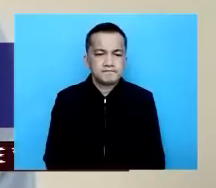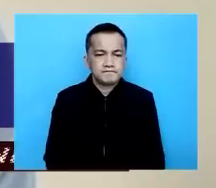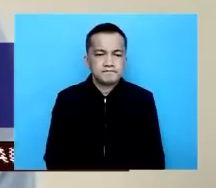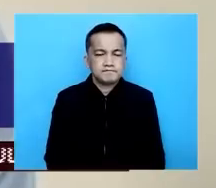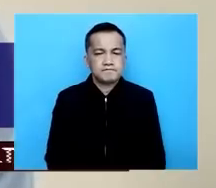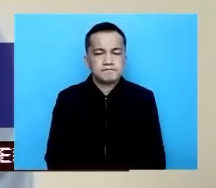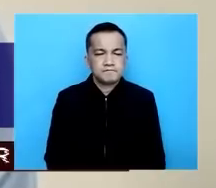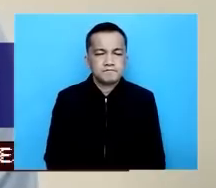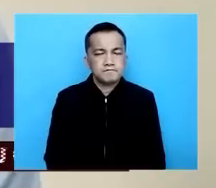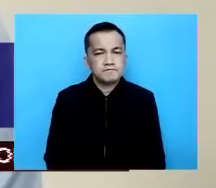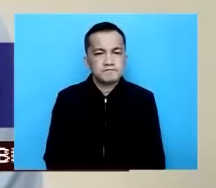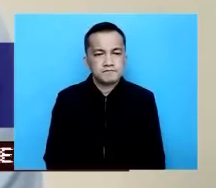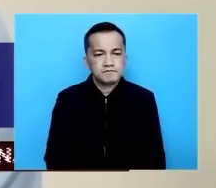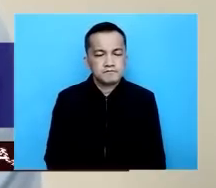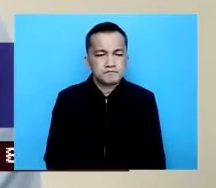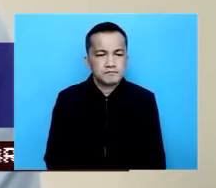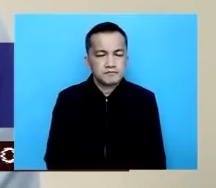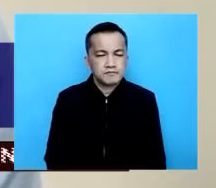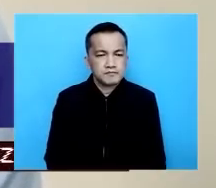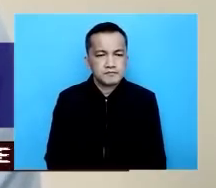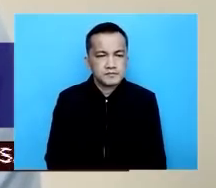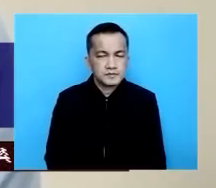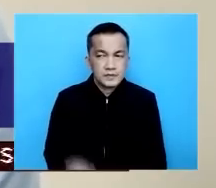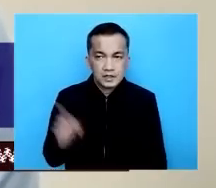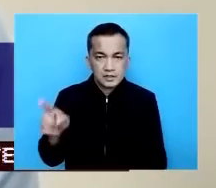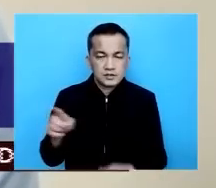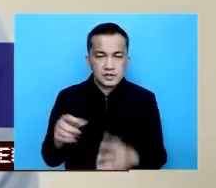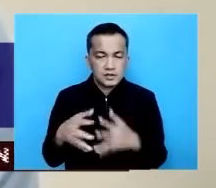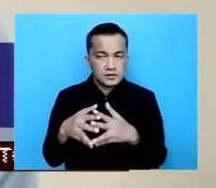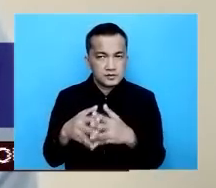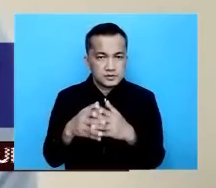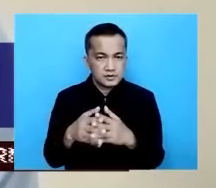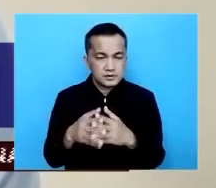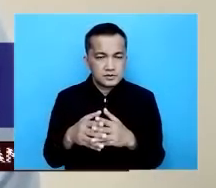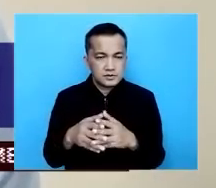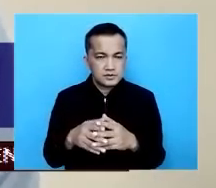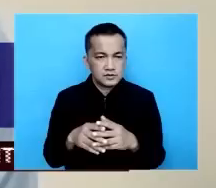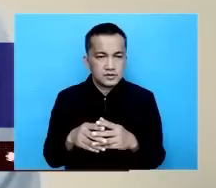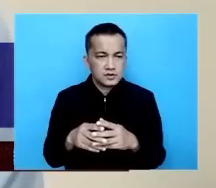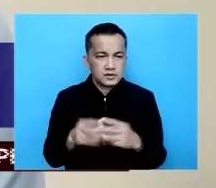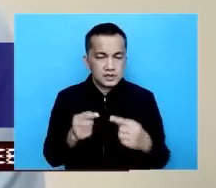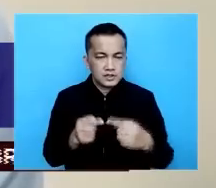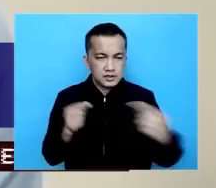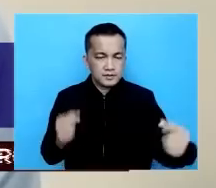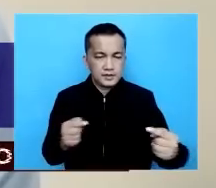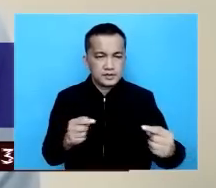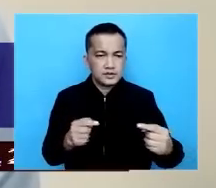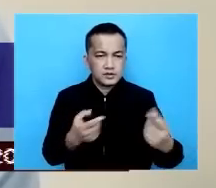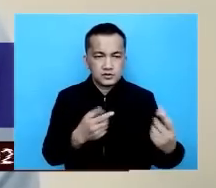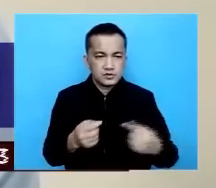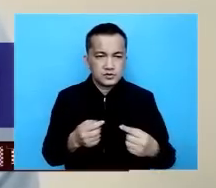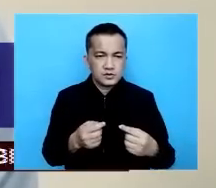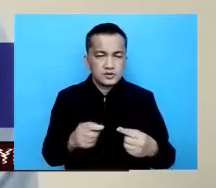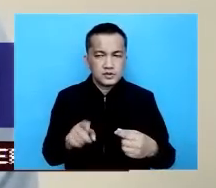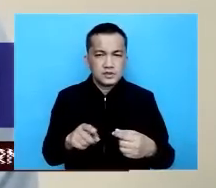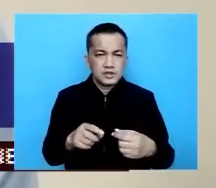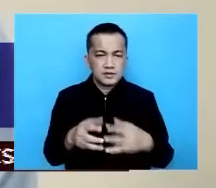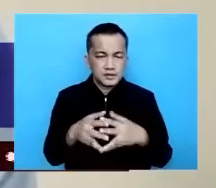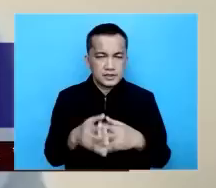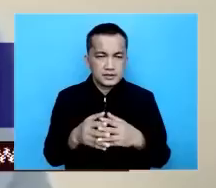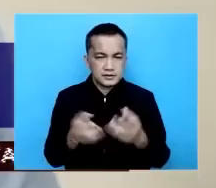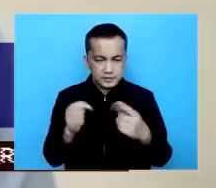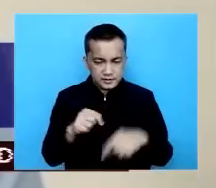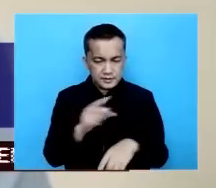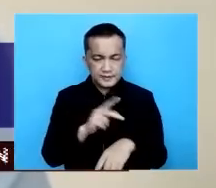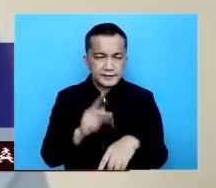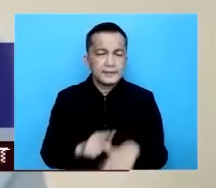the adversaries of the United States are also doing the same thing to counter American military presence in the Philippines. So mm-hmm.